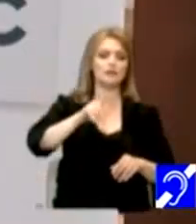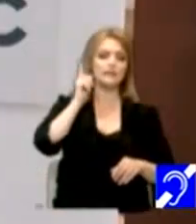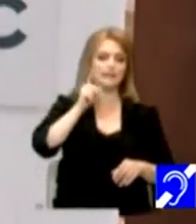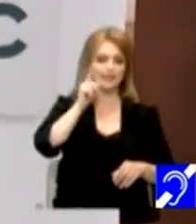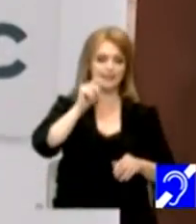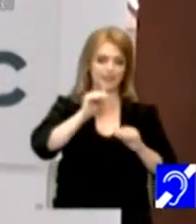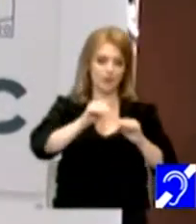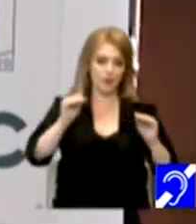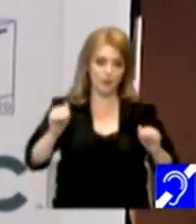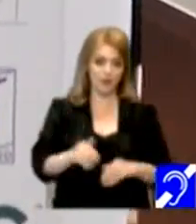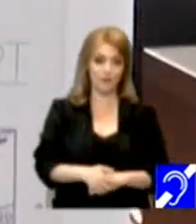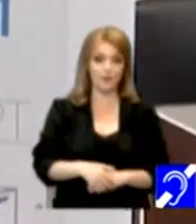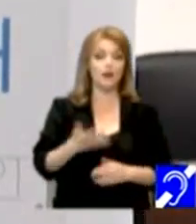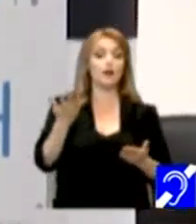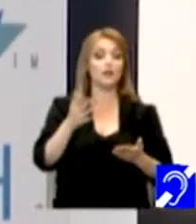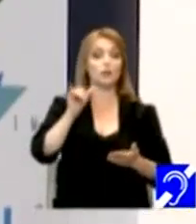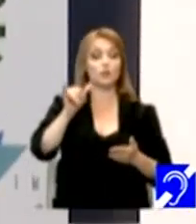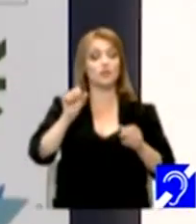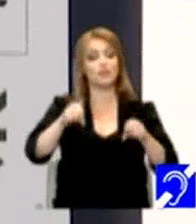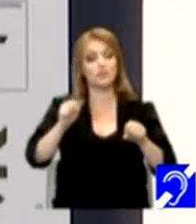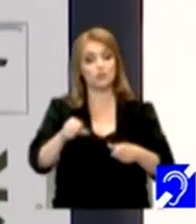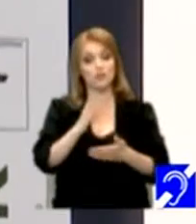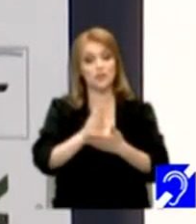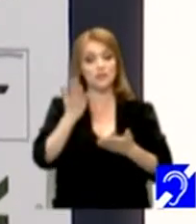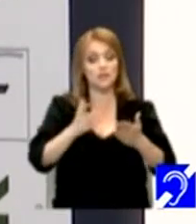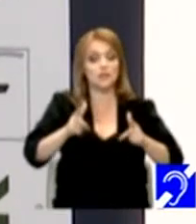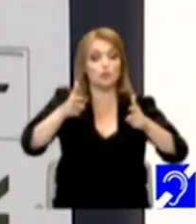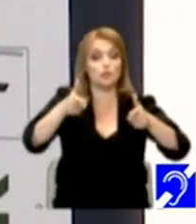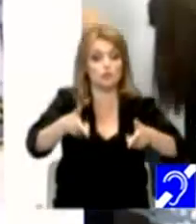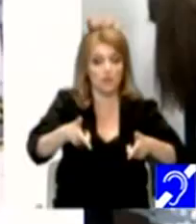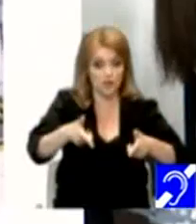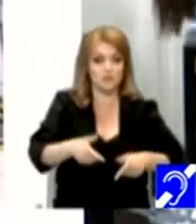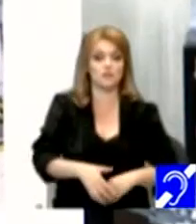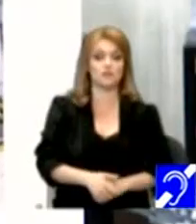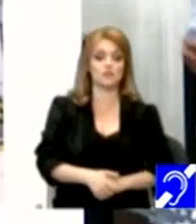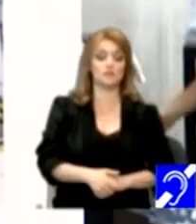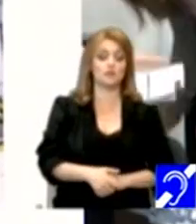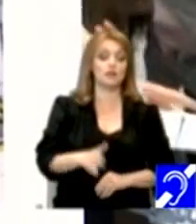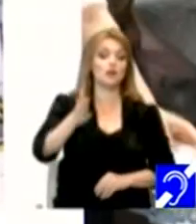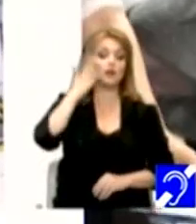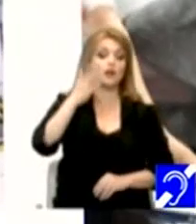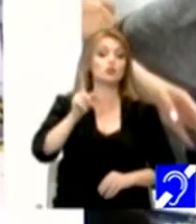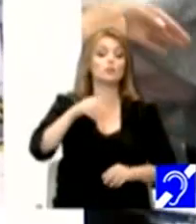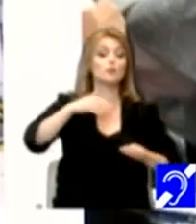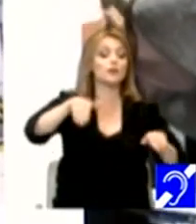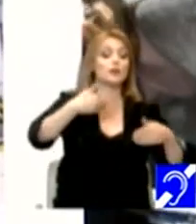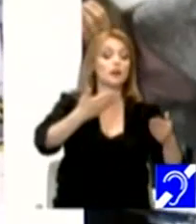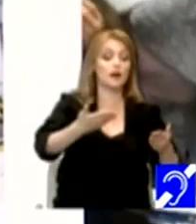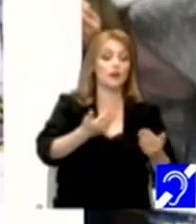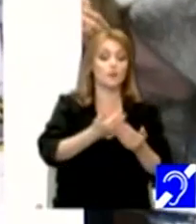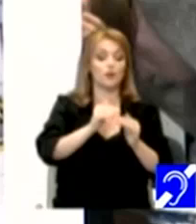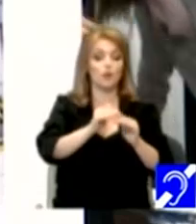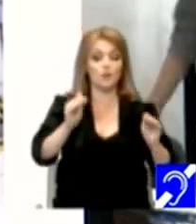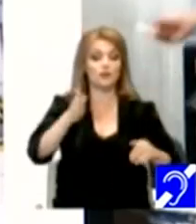sunt admiși la studii în România. Ce oferim noi candidaților din Republica Moldova, în primul rând,